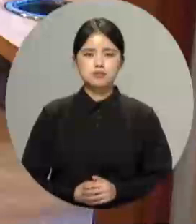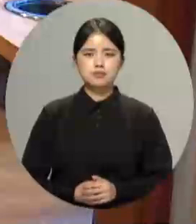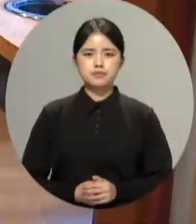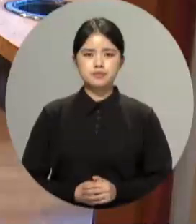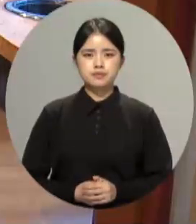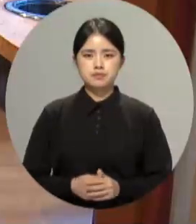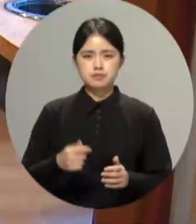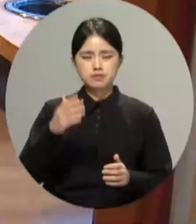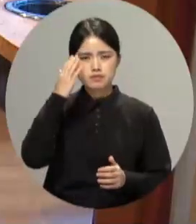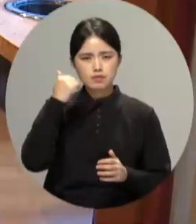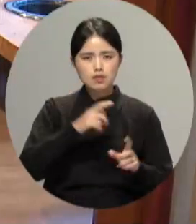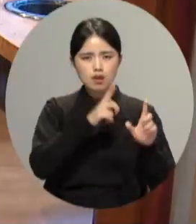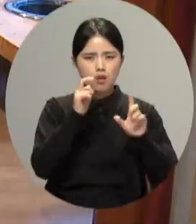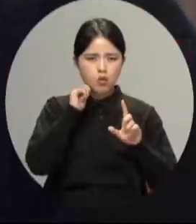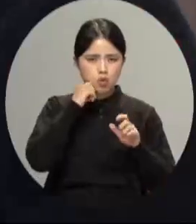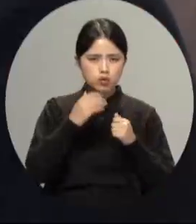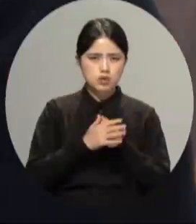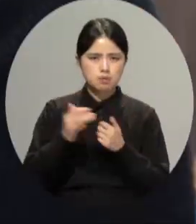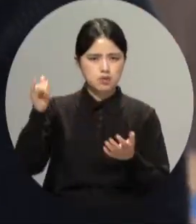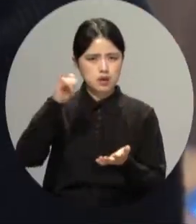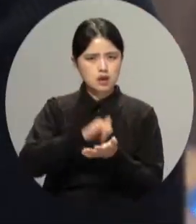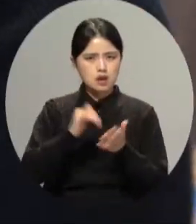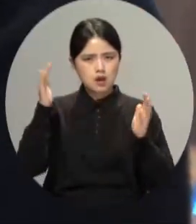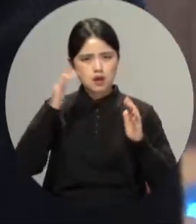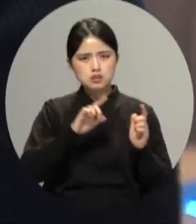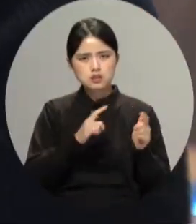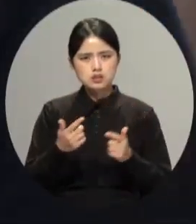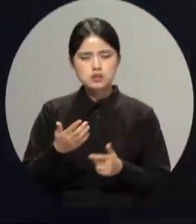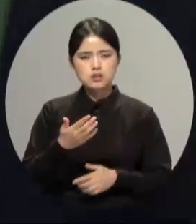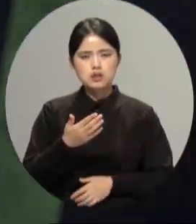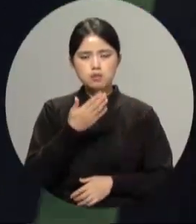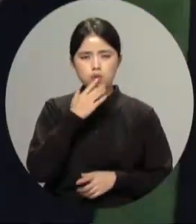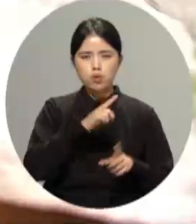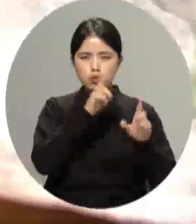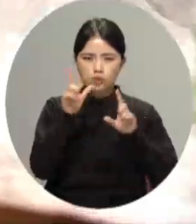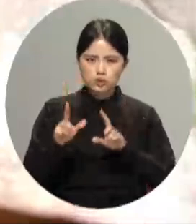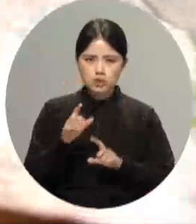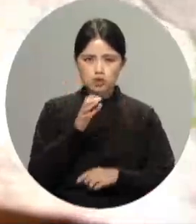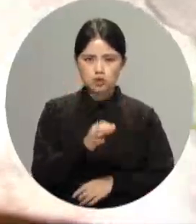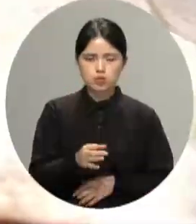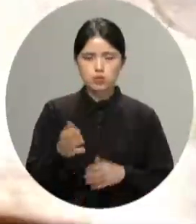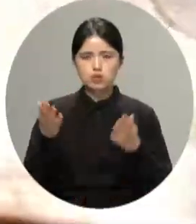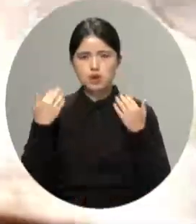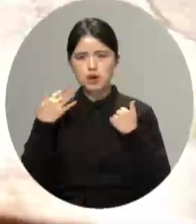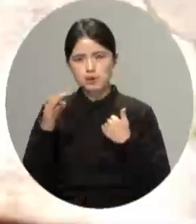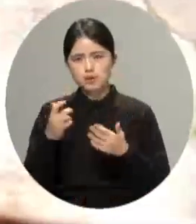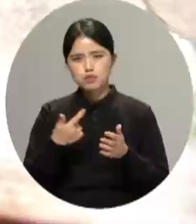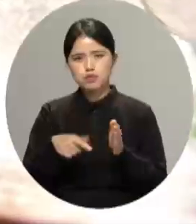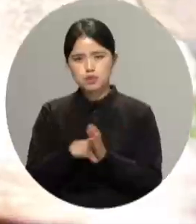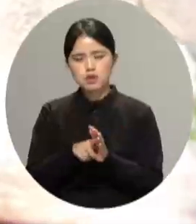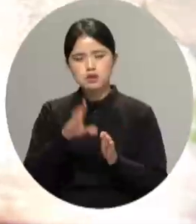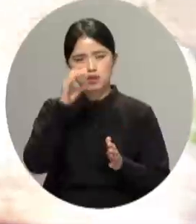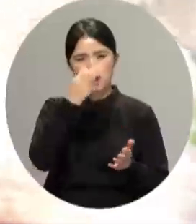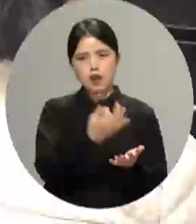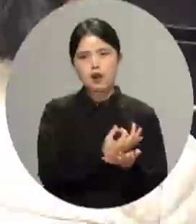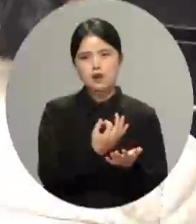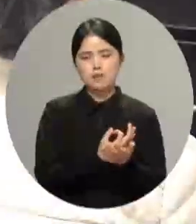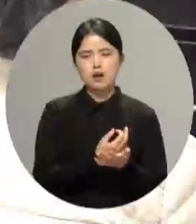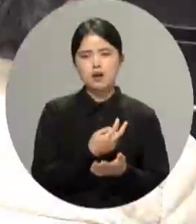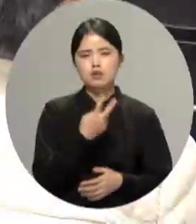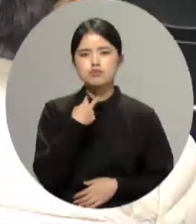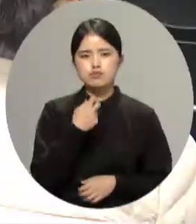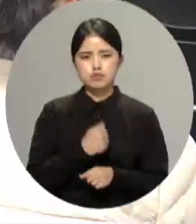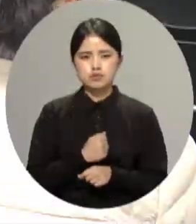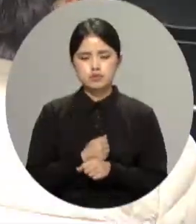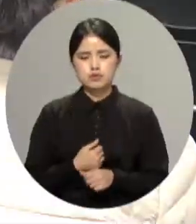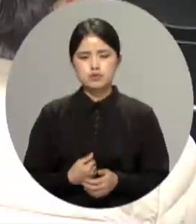빠듯한 한국 생활에 유학생들은 학비나 생활비에 보태기 위한 아르바이트를 병행하는 경우가 적지 않습니다.